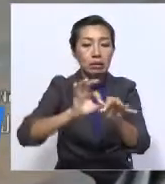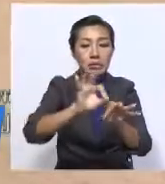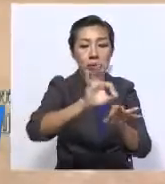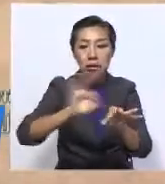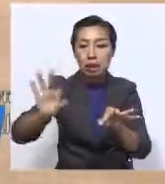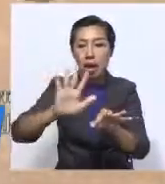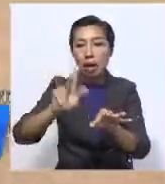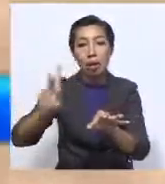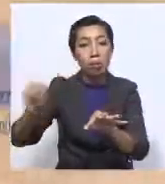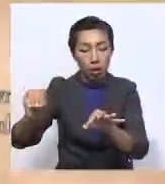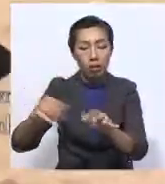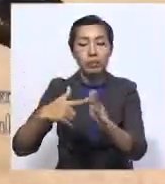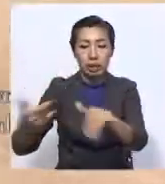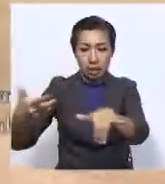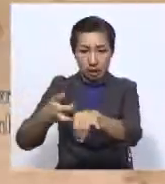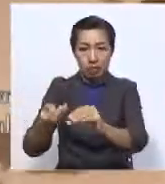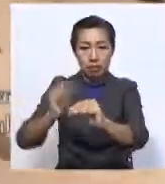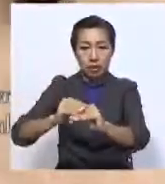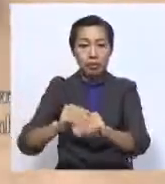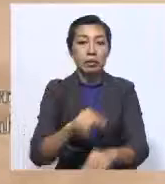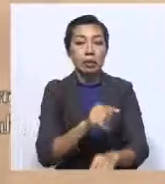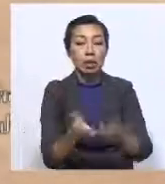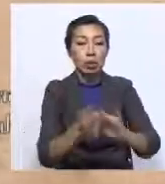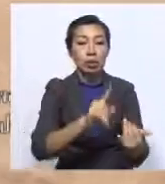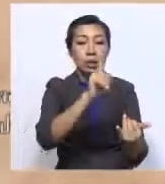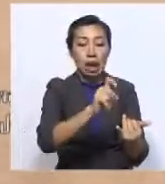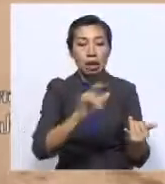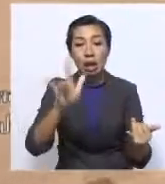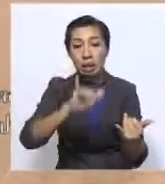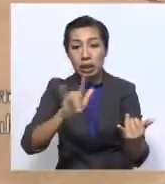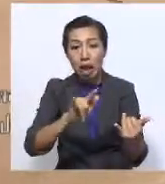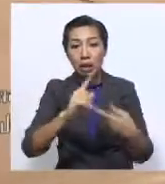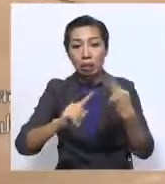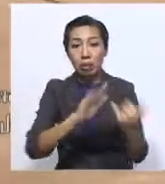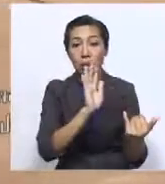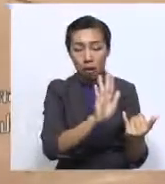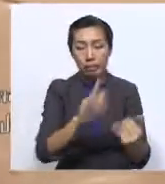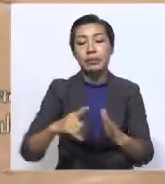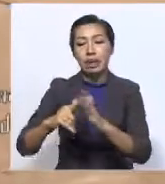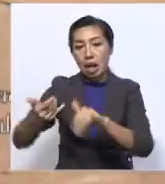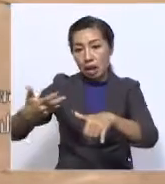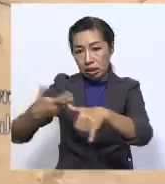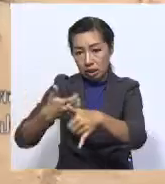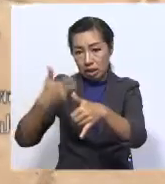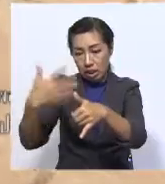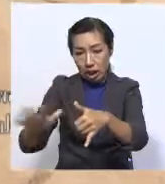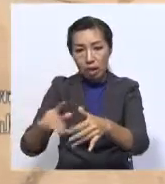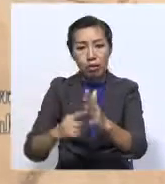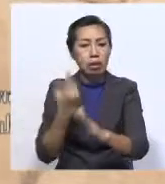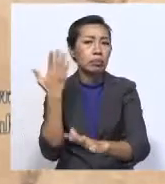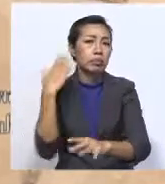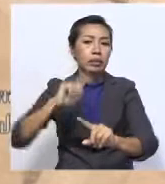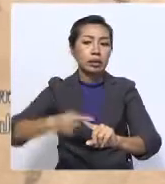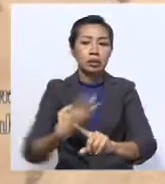มี5กิโลเมตรต่อไปด้วยส่วนญาติและเพื่อนผู้เสียชีวิตก็ได้รับการฉีดวัคซีนเข็มแรกไปแล้วนะคะซึ่งได้รับไปแล้วตั้ง